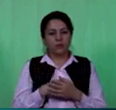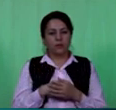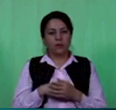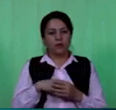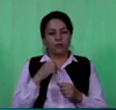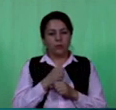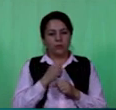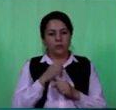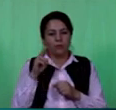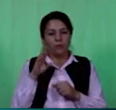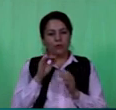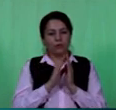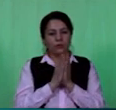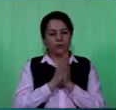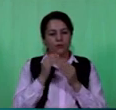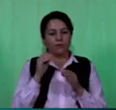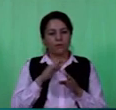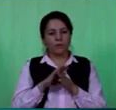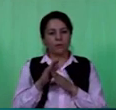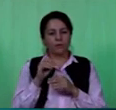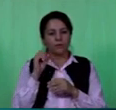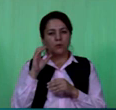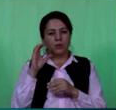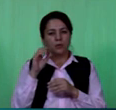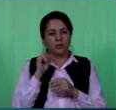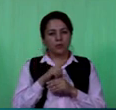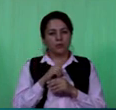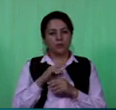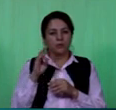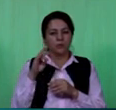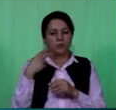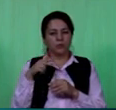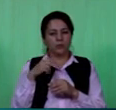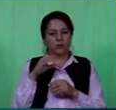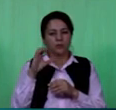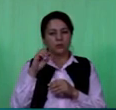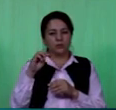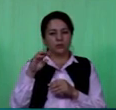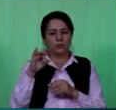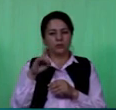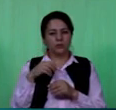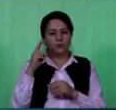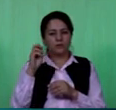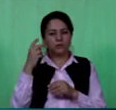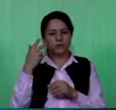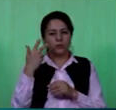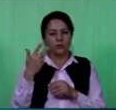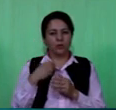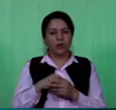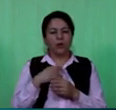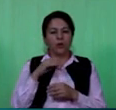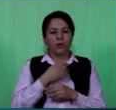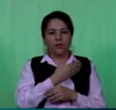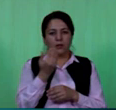работаем по учебнику и выполним задачу номер 30 на странице 204 наш великий